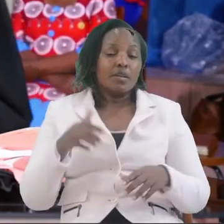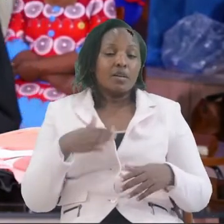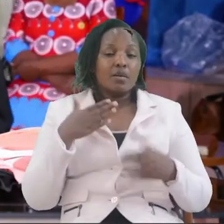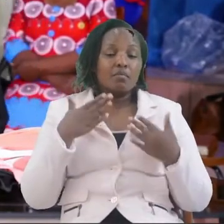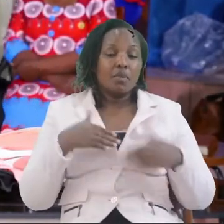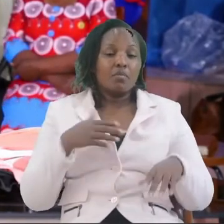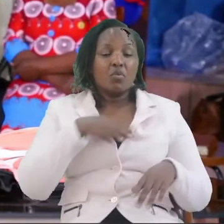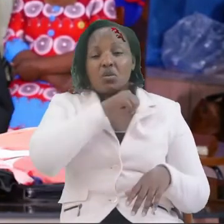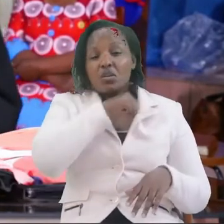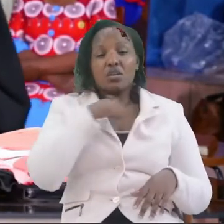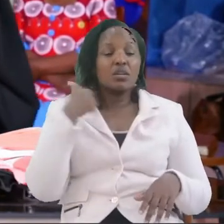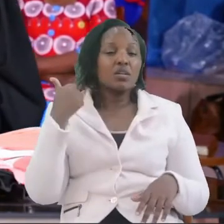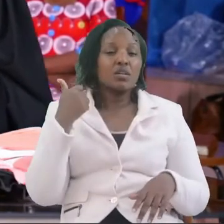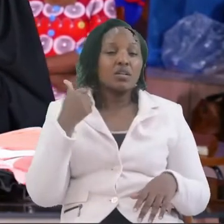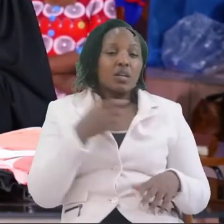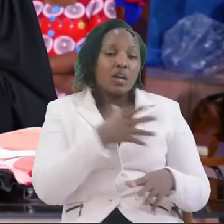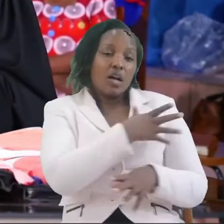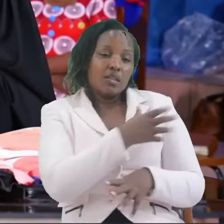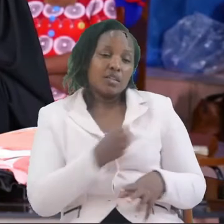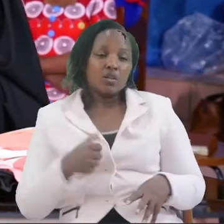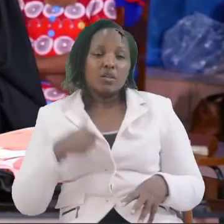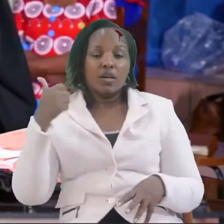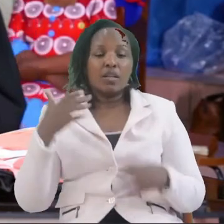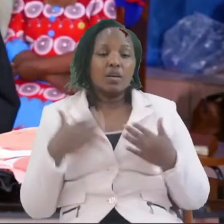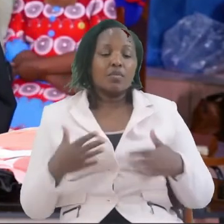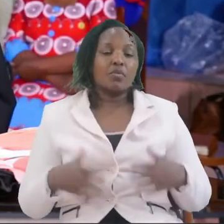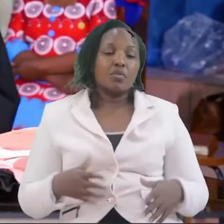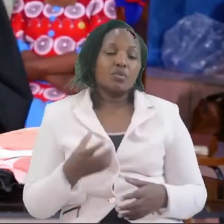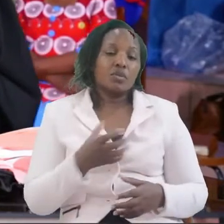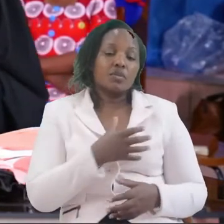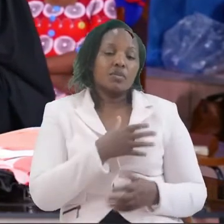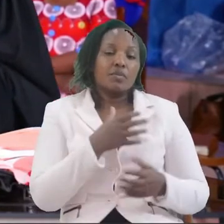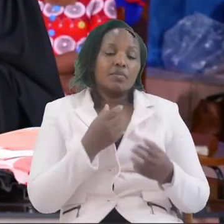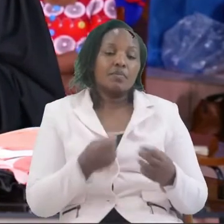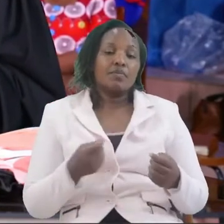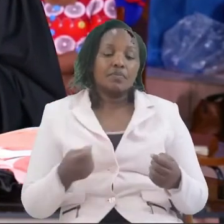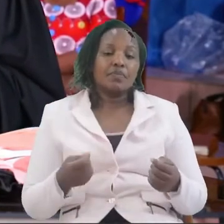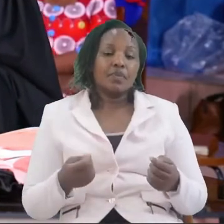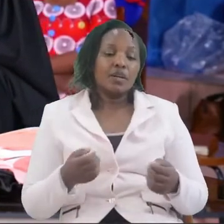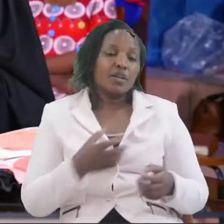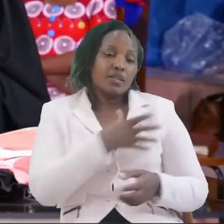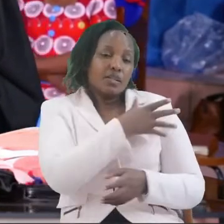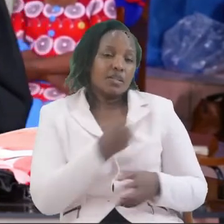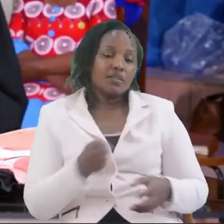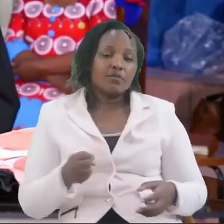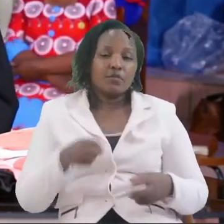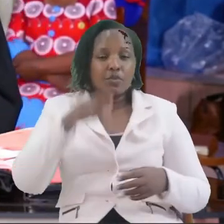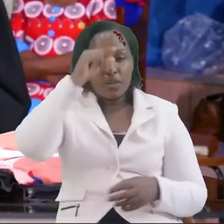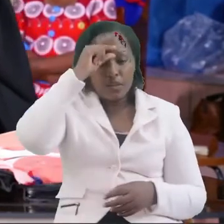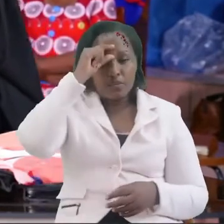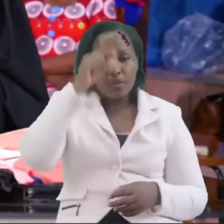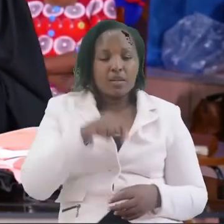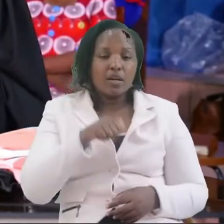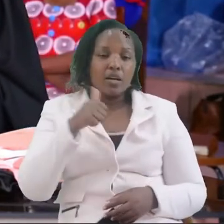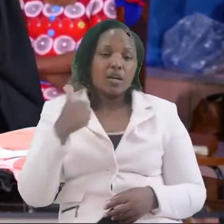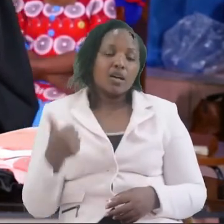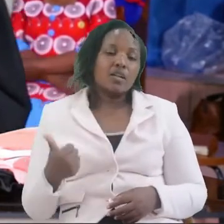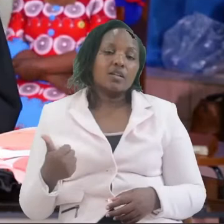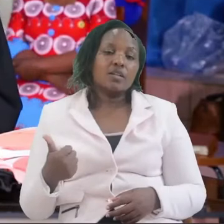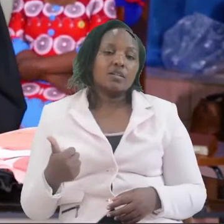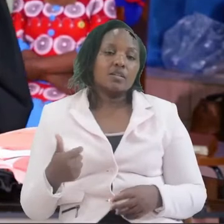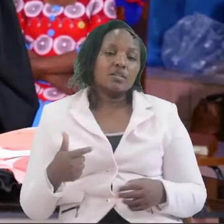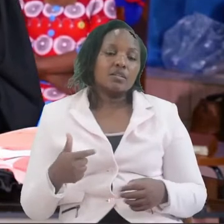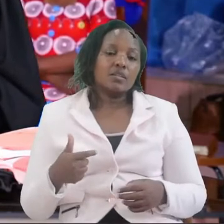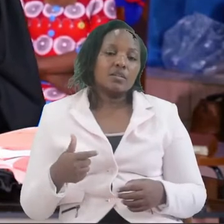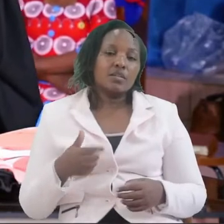hawaridhiki. Wanataka kunyakua mali ya watu wengine. Wananyakua mali ya serikali. You know, wengine unaona wanakuendea